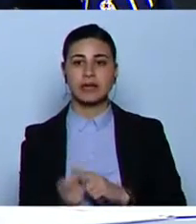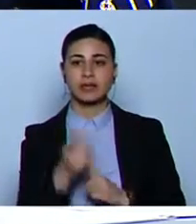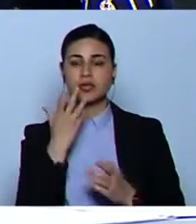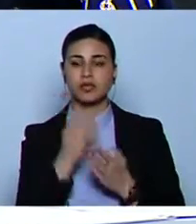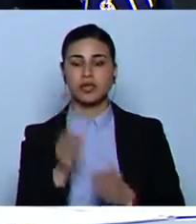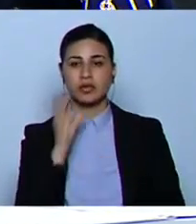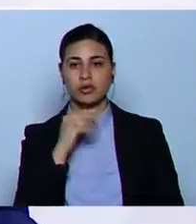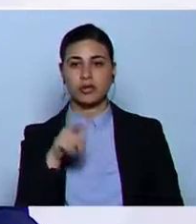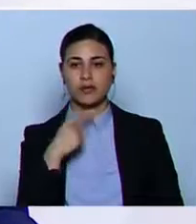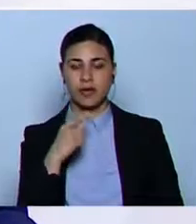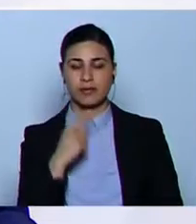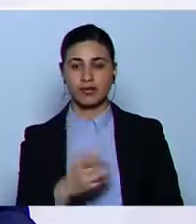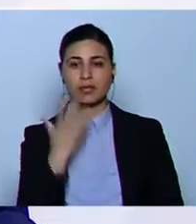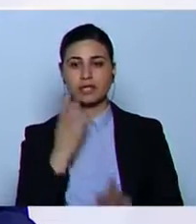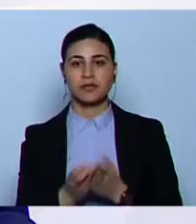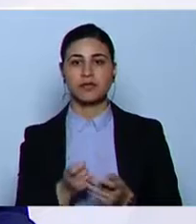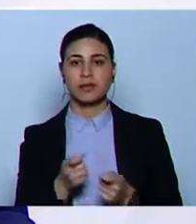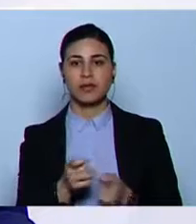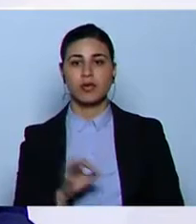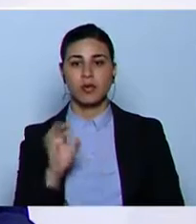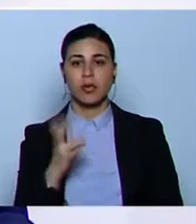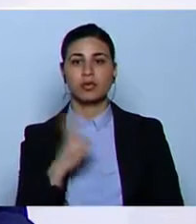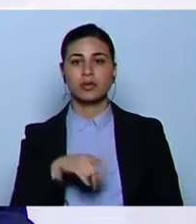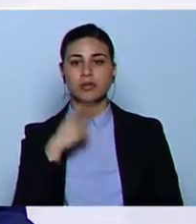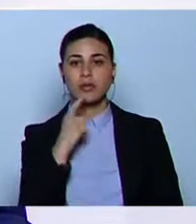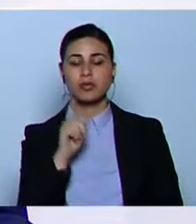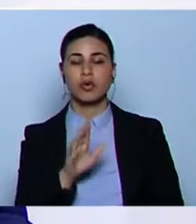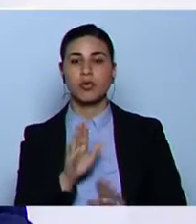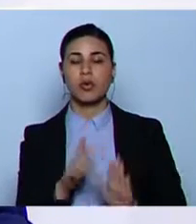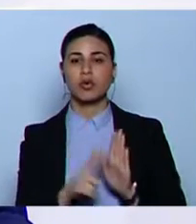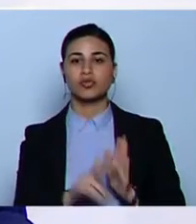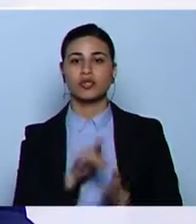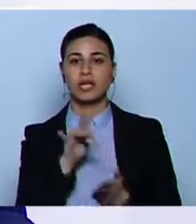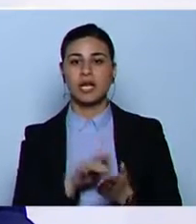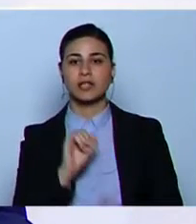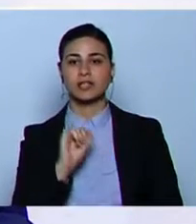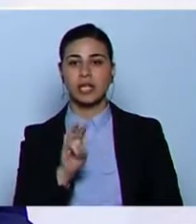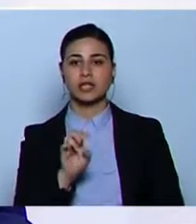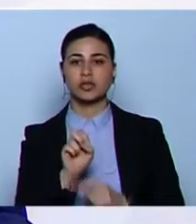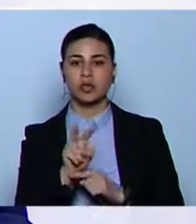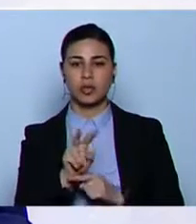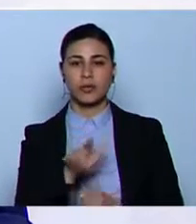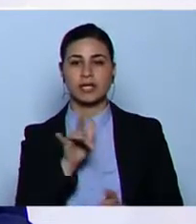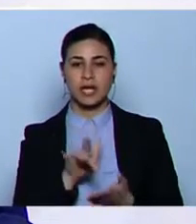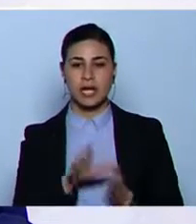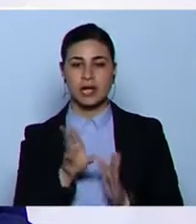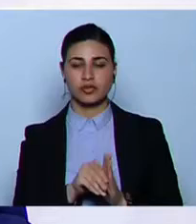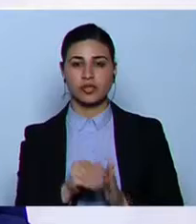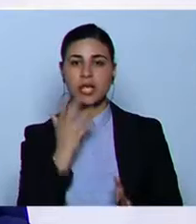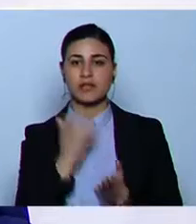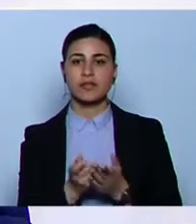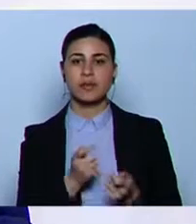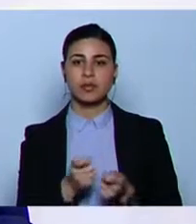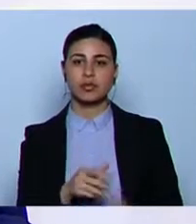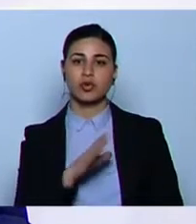როცა ვსაუბრობთ თვითმმართველობაზე, უნდა აღვნიშნოთ, რომ მხოლოდ 7 ქალაქში ან თუნდაც 12 ქალაქში თვითმმართველობის ყოფნა არ